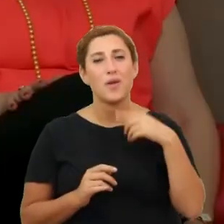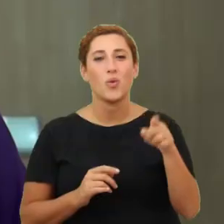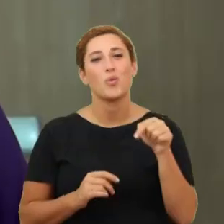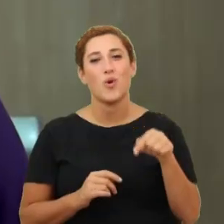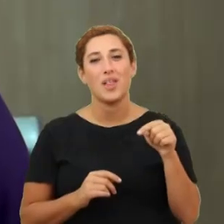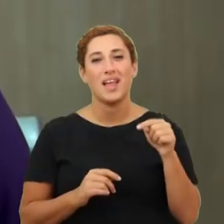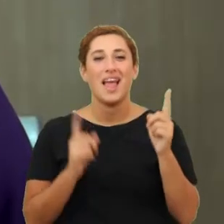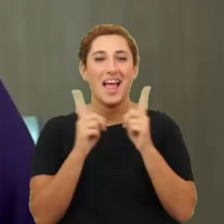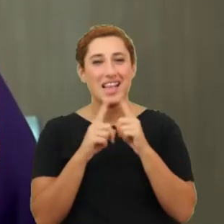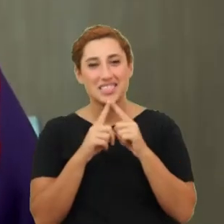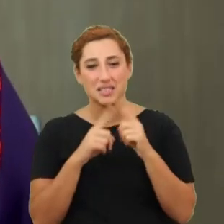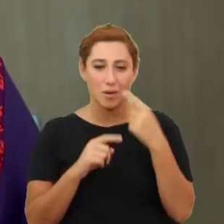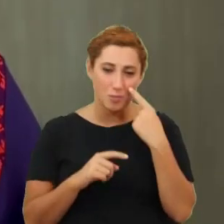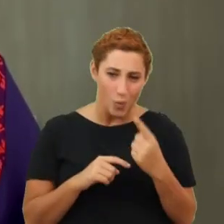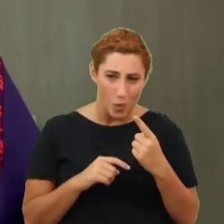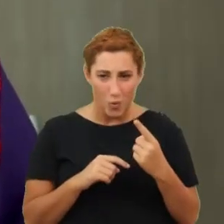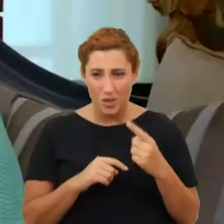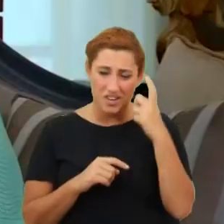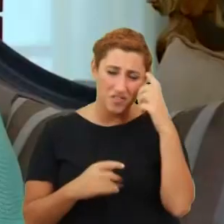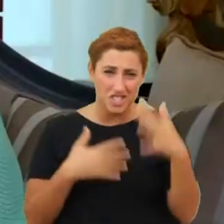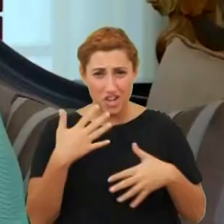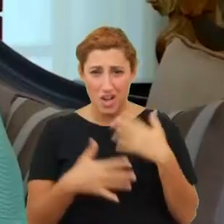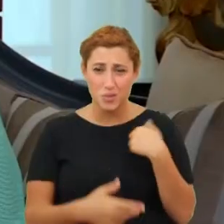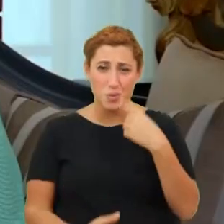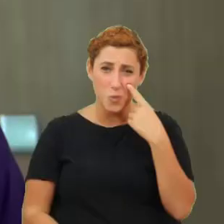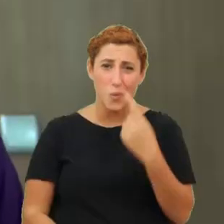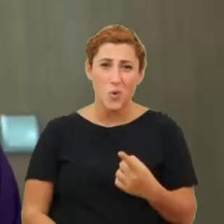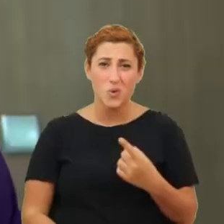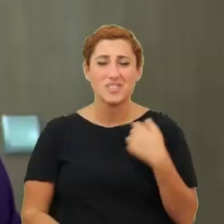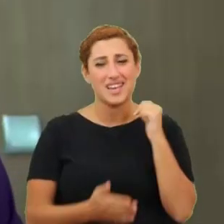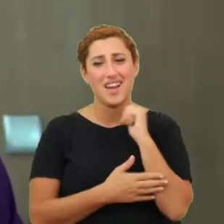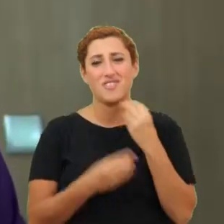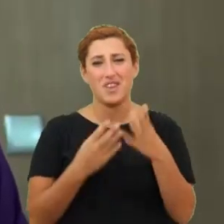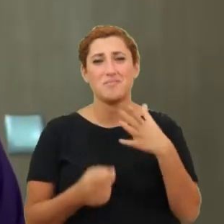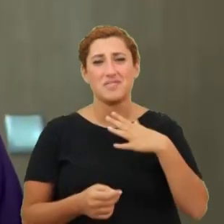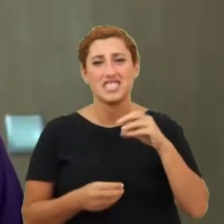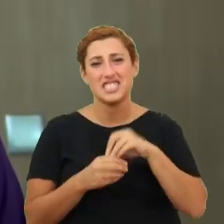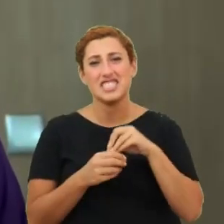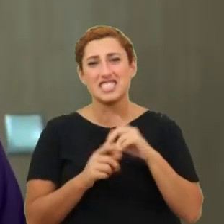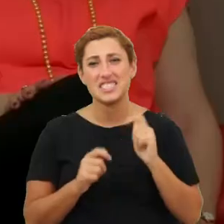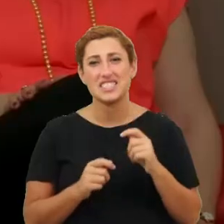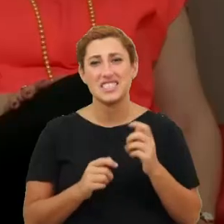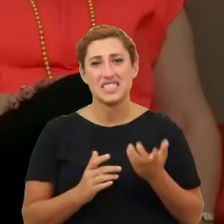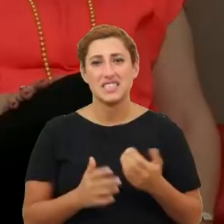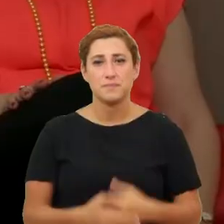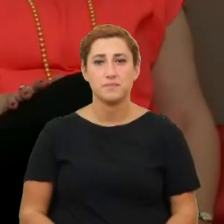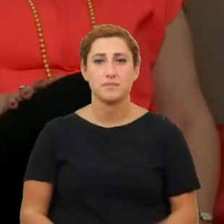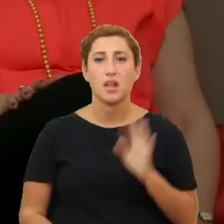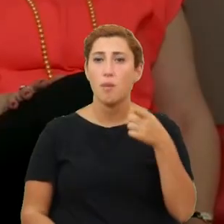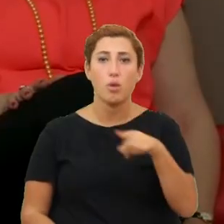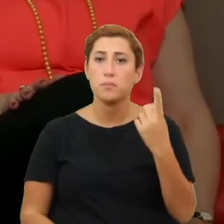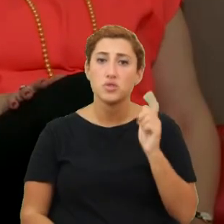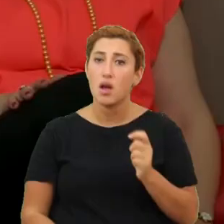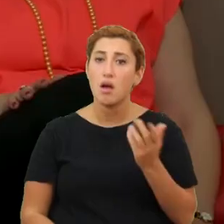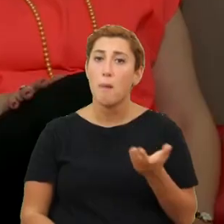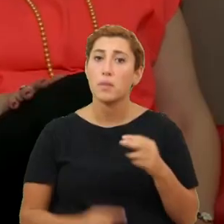böyle hesaplarınla böyle kafası karışık görmüşken yardım etmek için şey edeyim dedim. Ay niye böyle bir